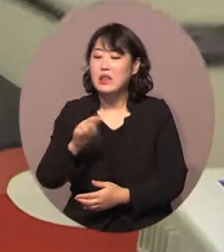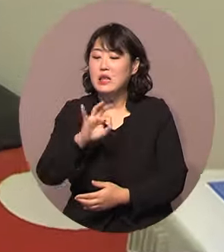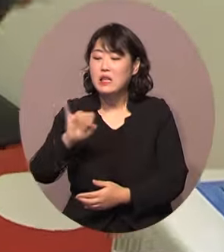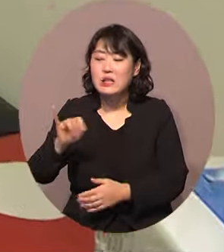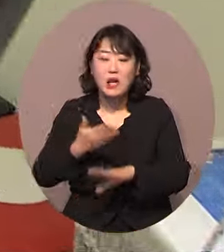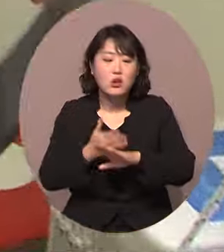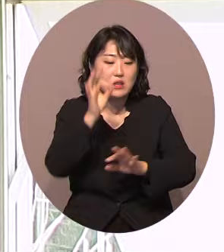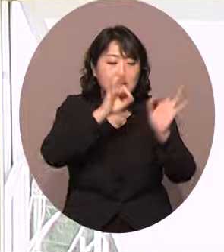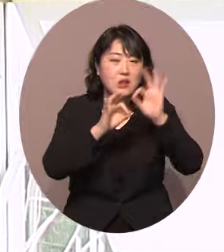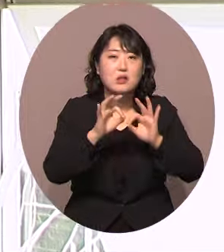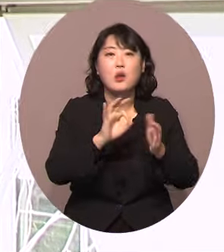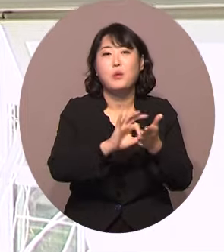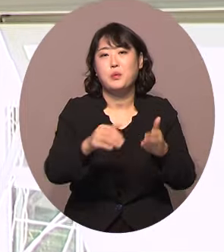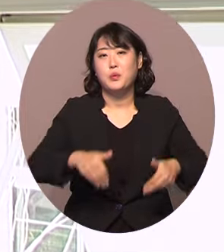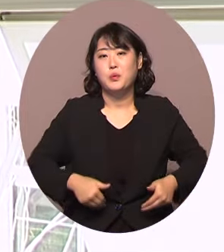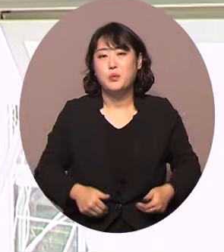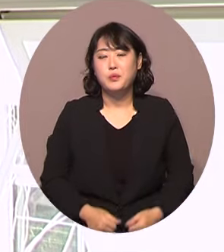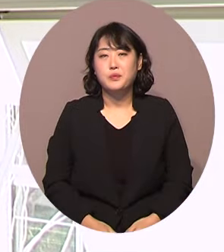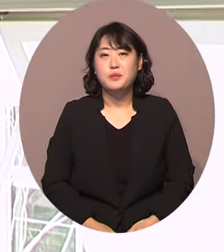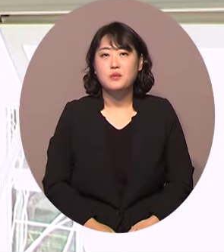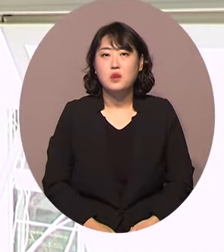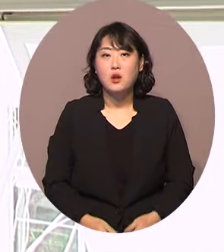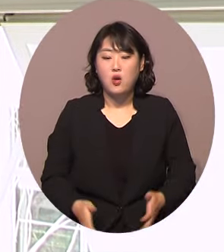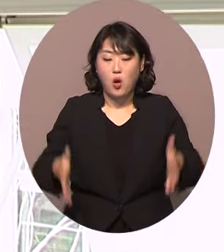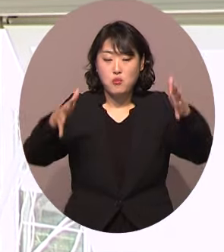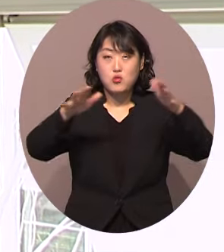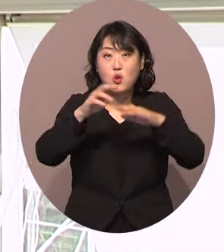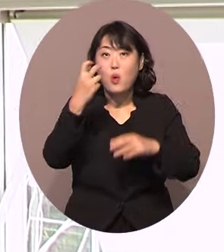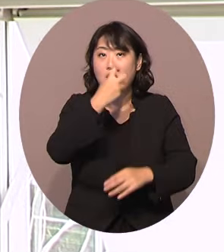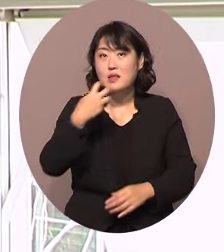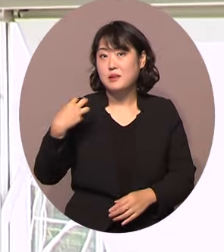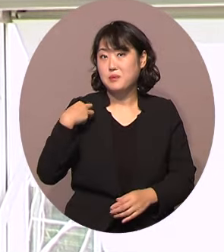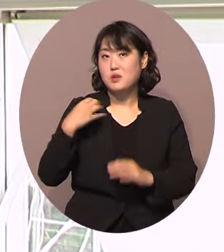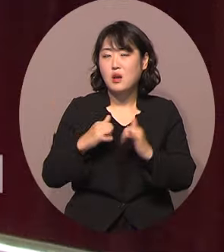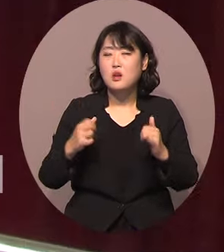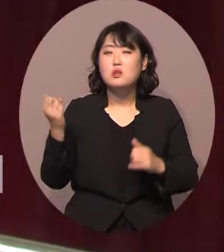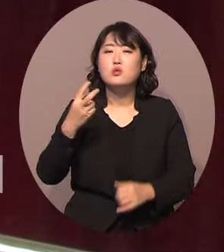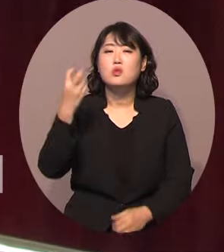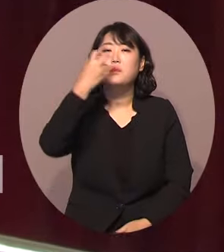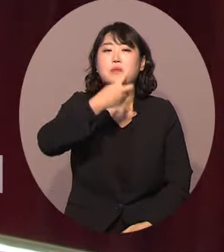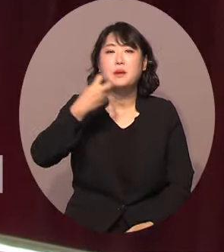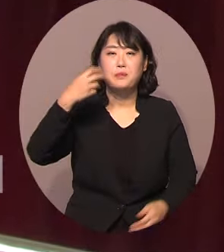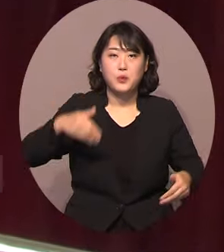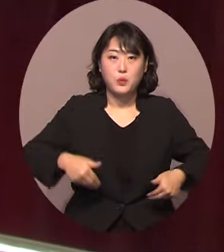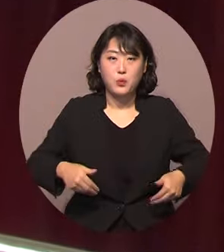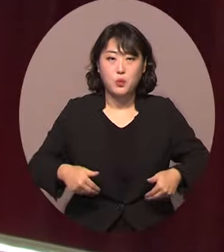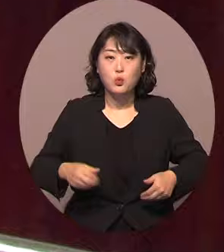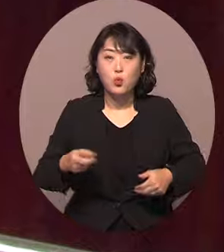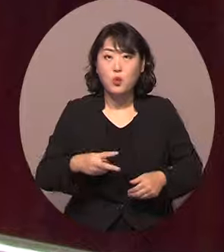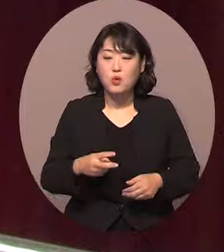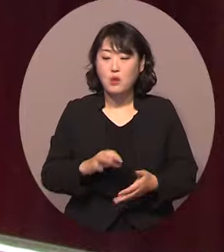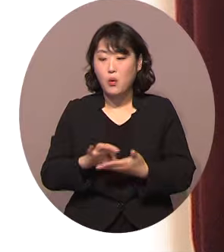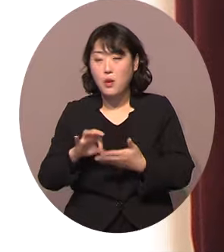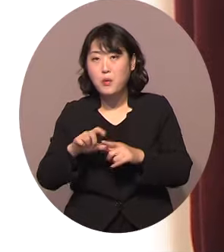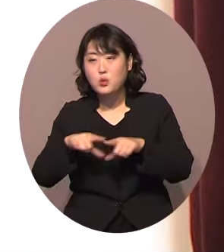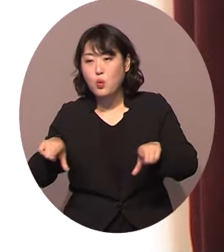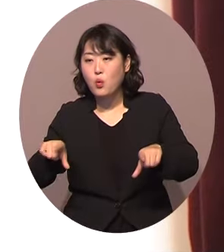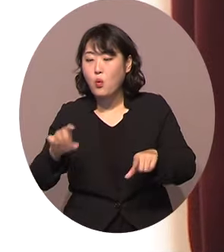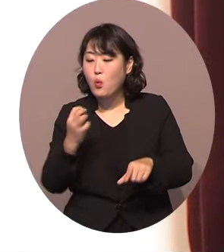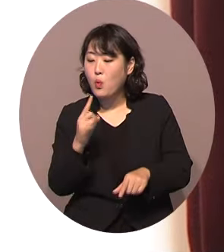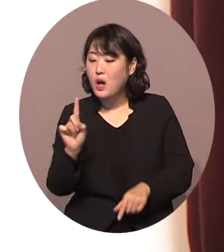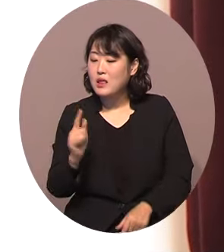합니다 소방당국은 건물 관리자가 완강기를 수시로 점검해야 하고 건물 이용자는 평소